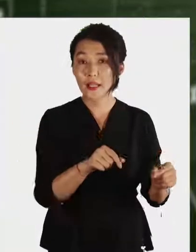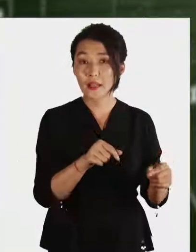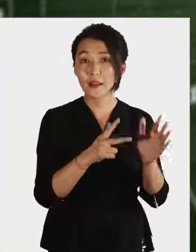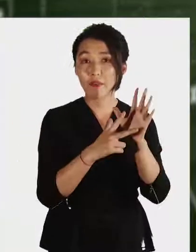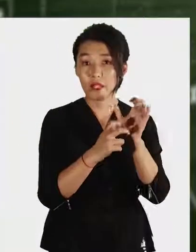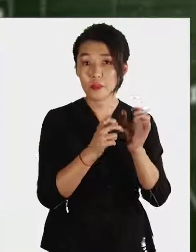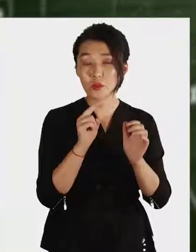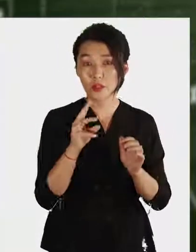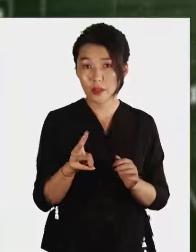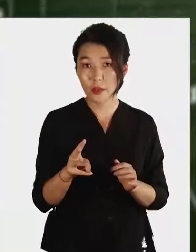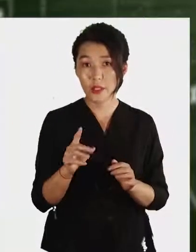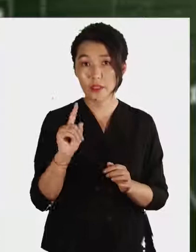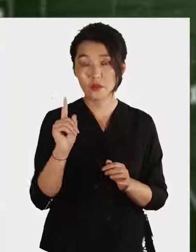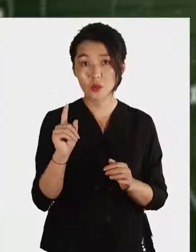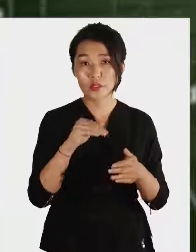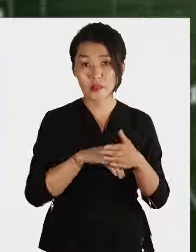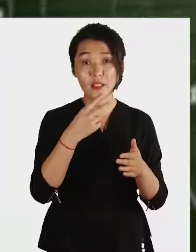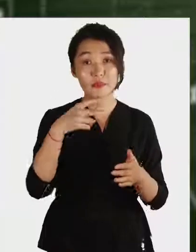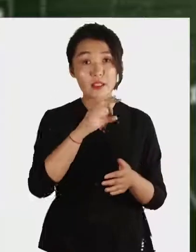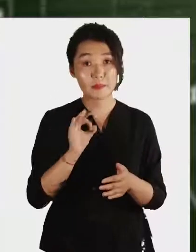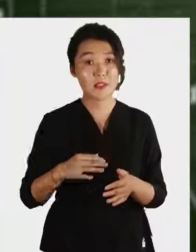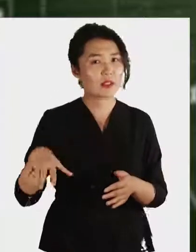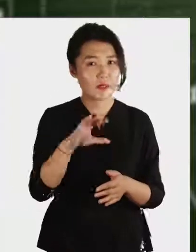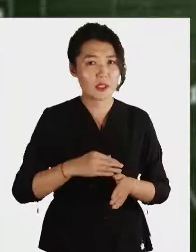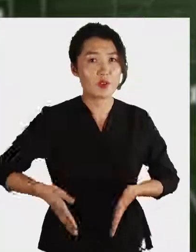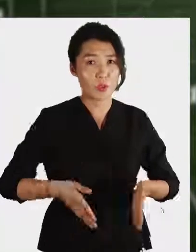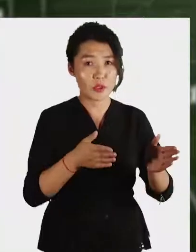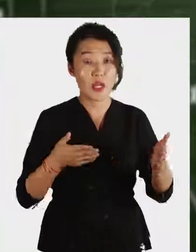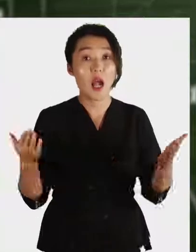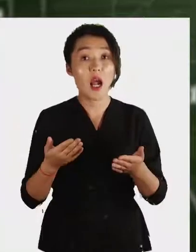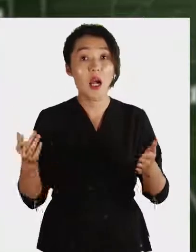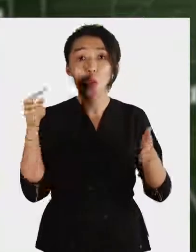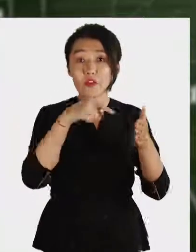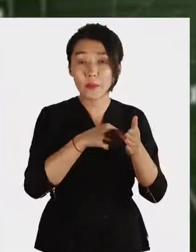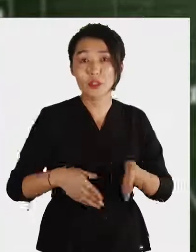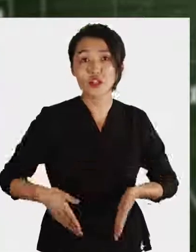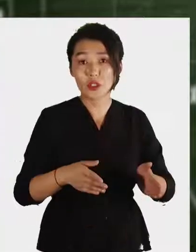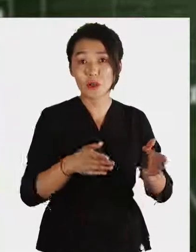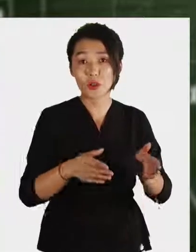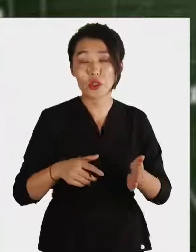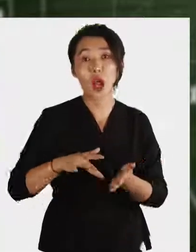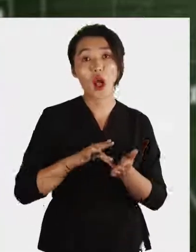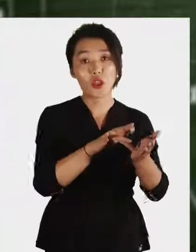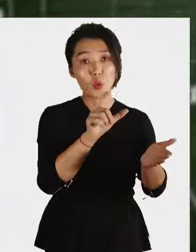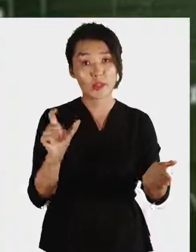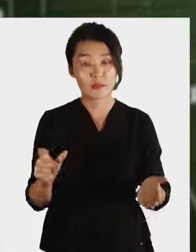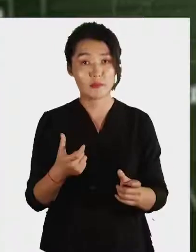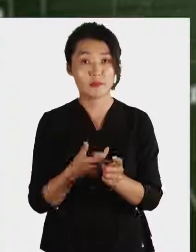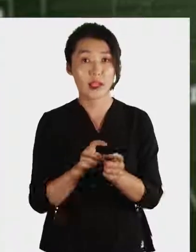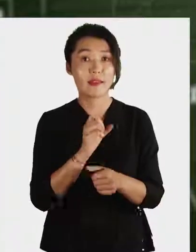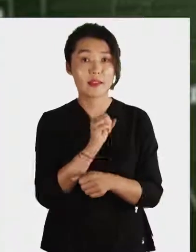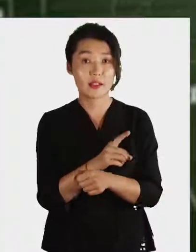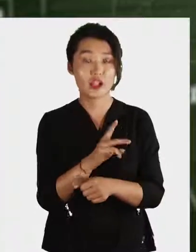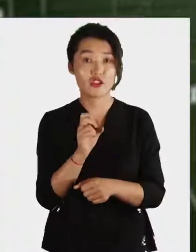составляет 20% всего пути. Каков намеченный путь туриста? Да, это задача